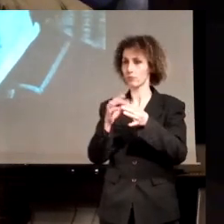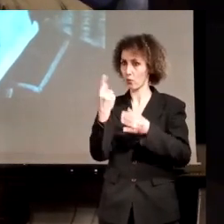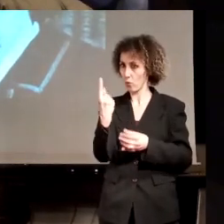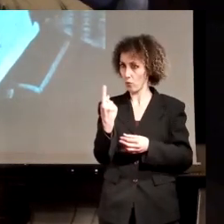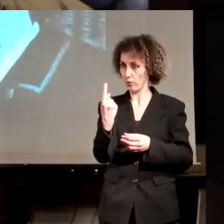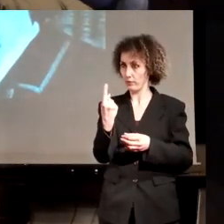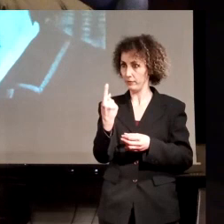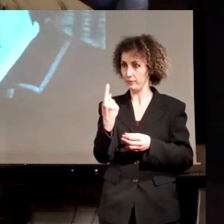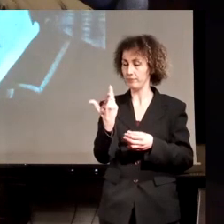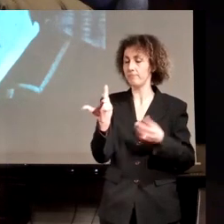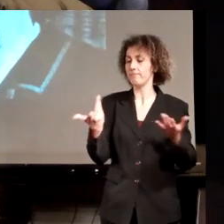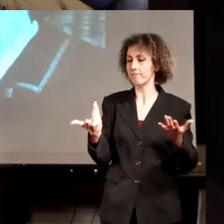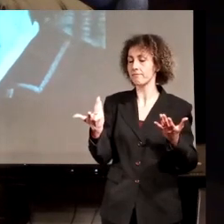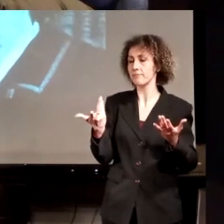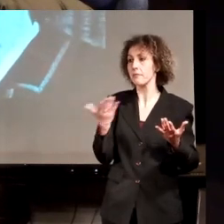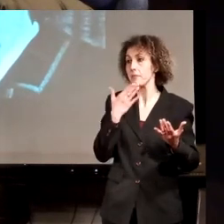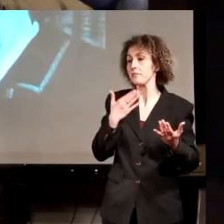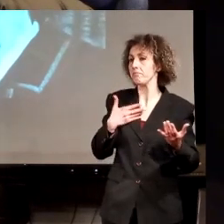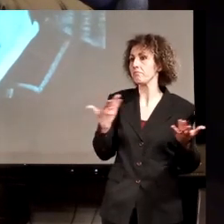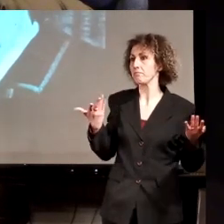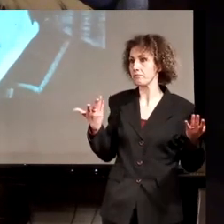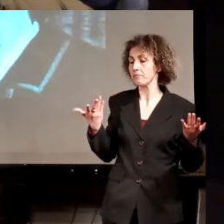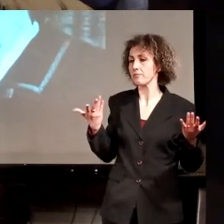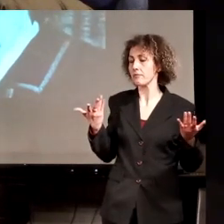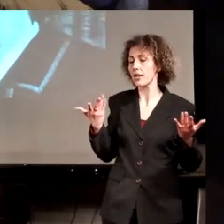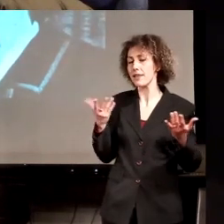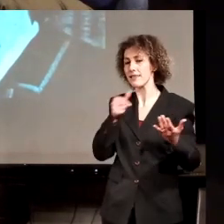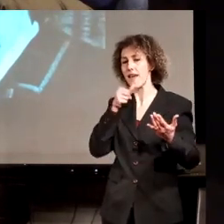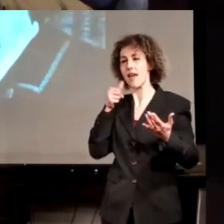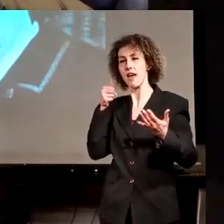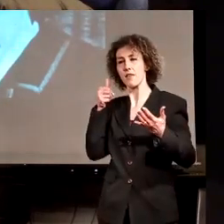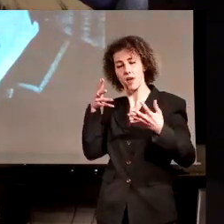perché raccontata in questo modo di essere indagato